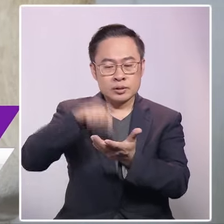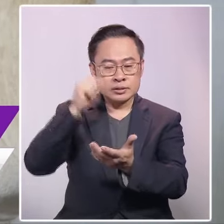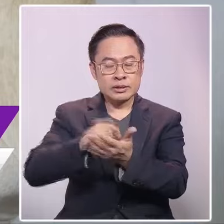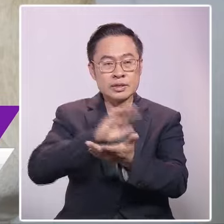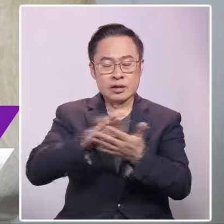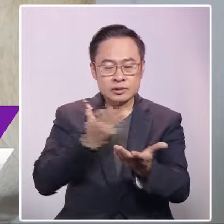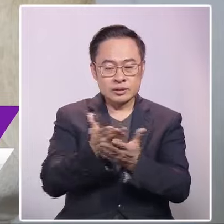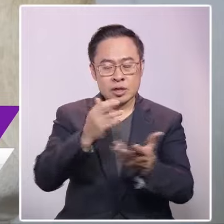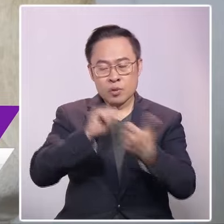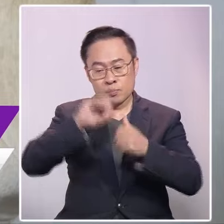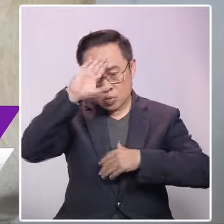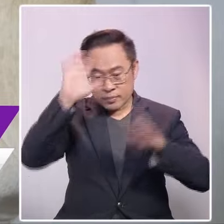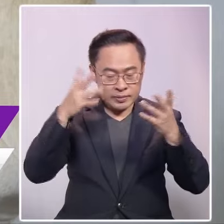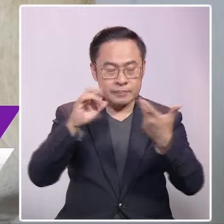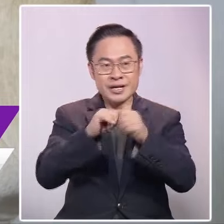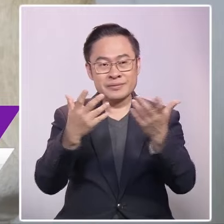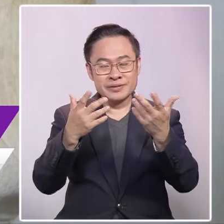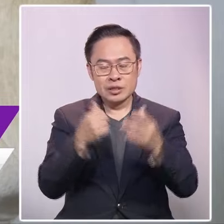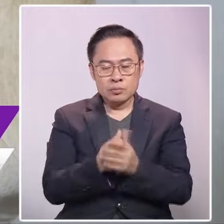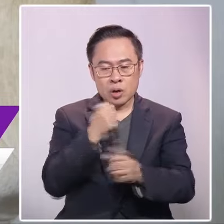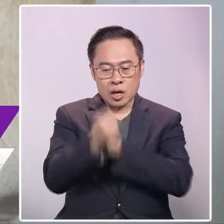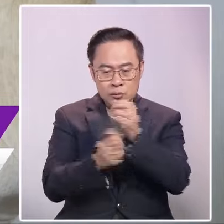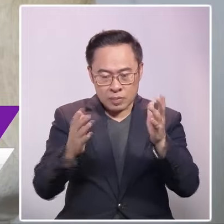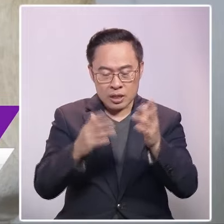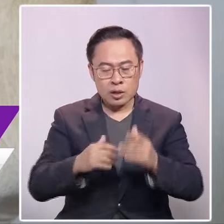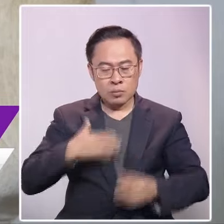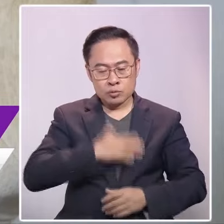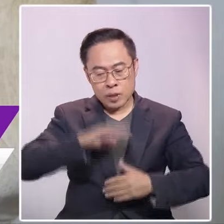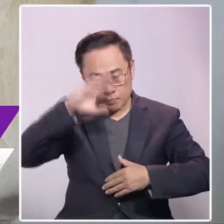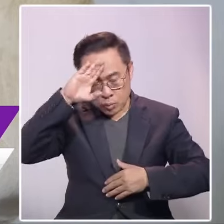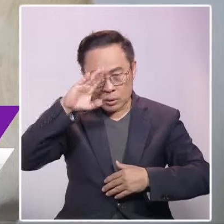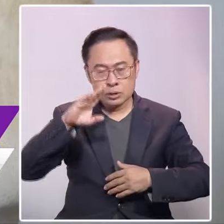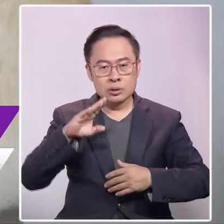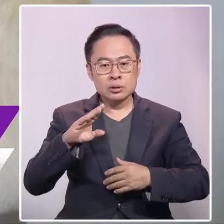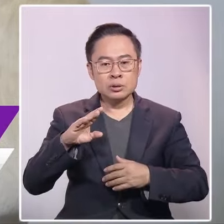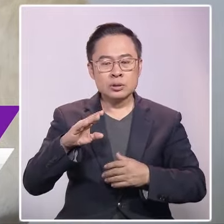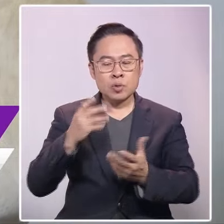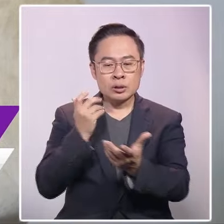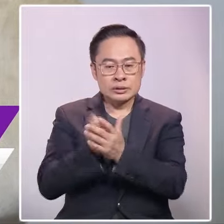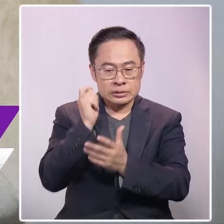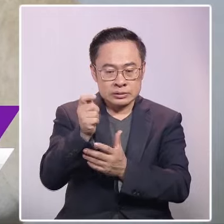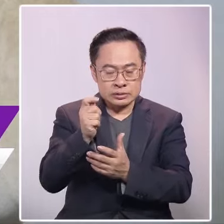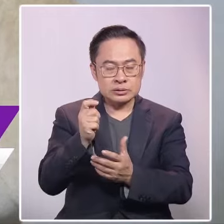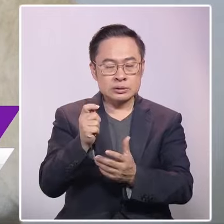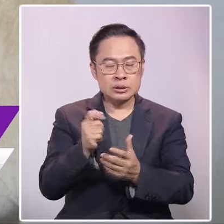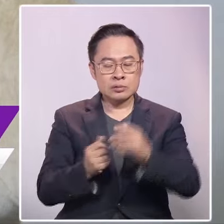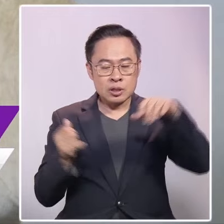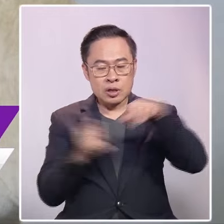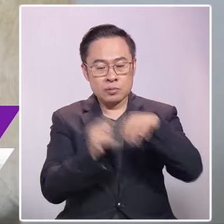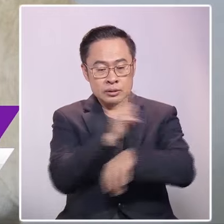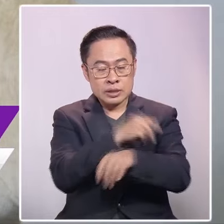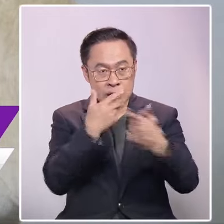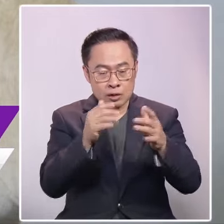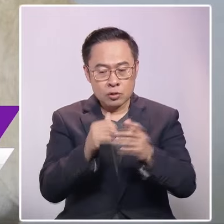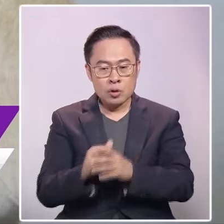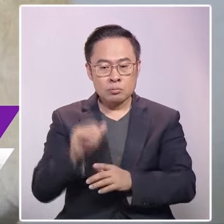ๆปีตอนยังไม่เกิดเหตุตอนยังไม่เกิดตอนยังสุขภาพดีอยู่เนี่ยนะครับแล้วก็แล้วก็บริษัทประกัน